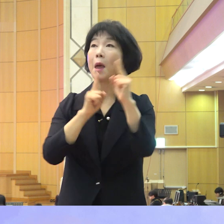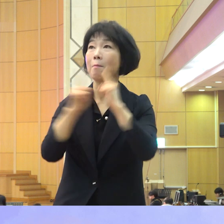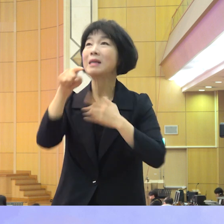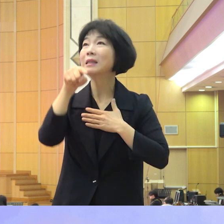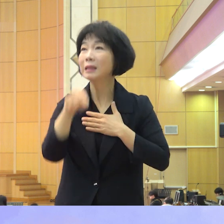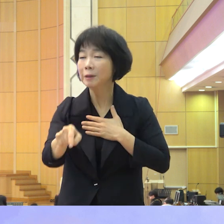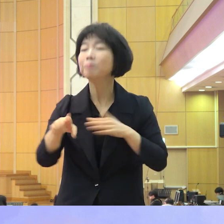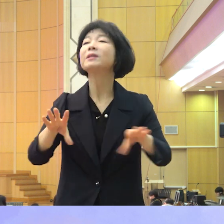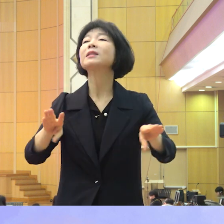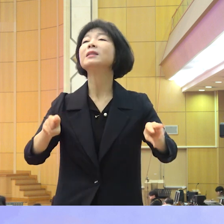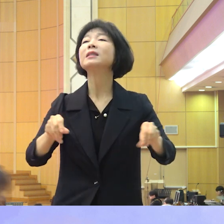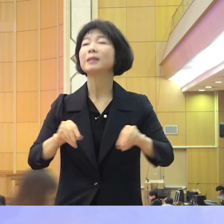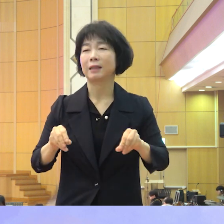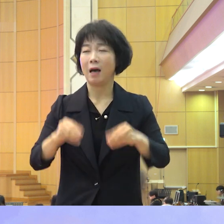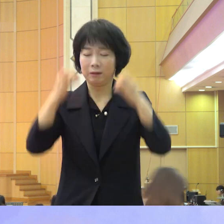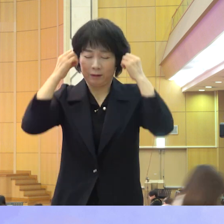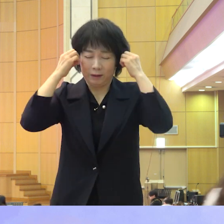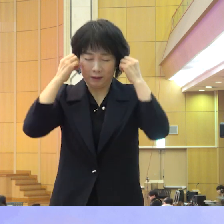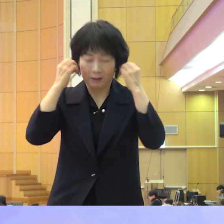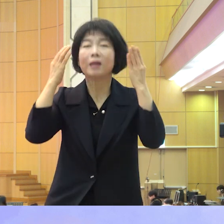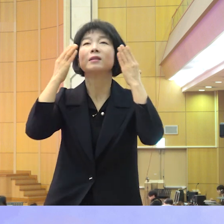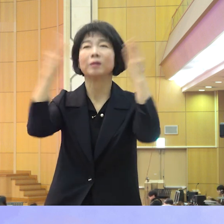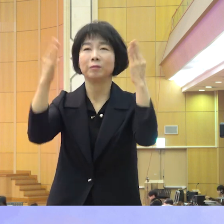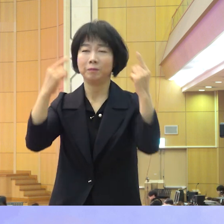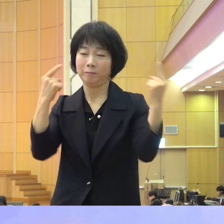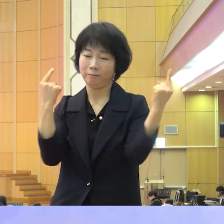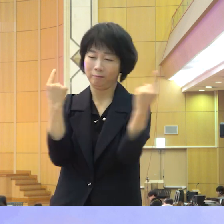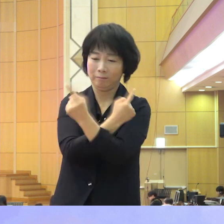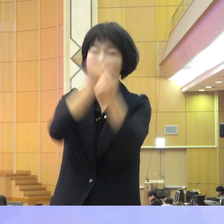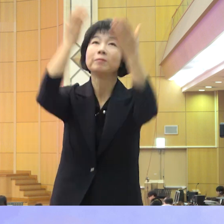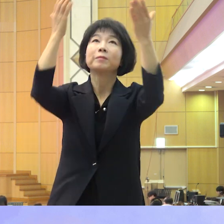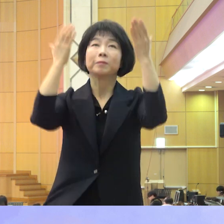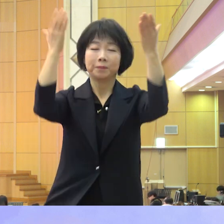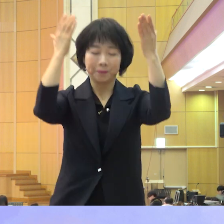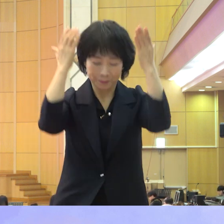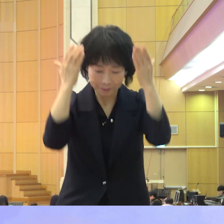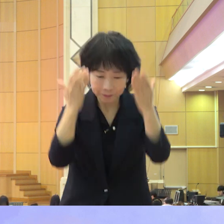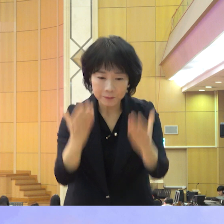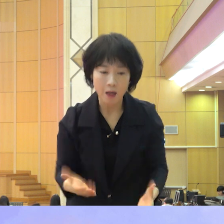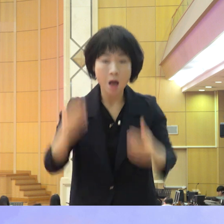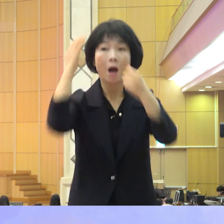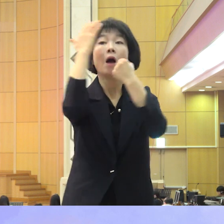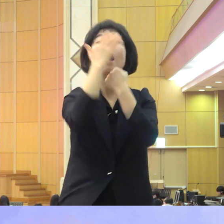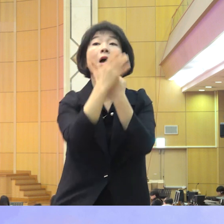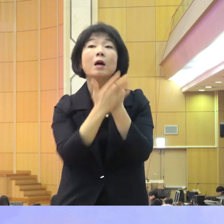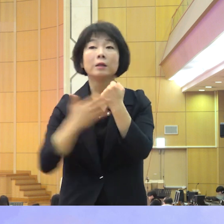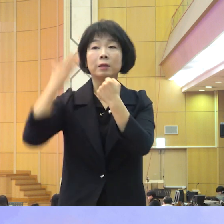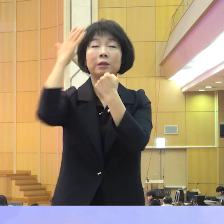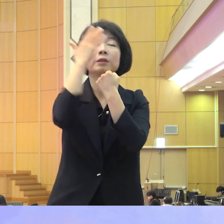진리의 말씀 이 땅 새롭게 하소서.